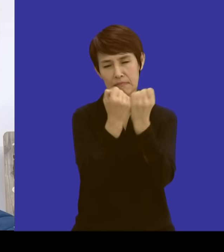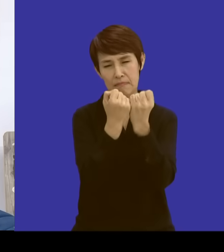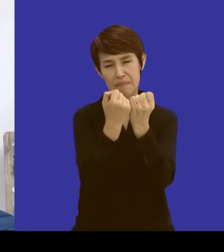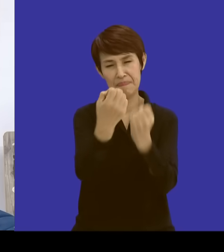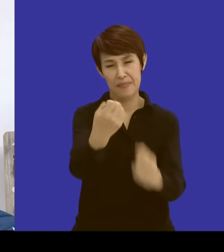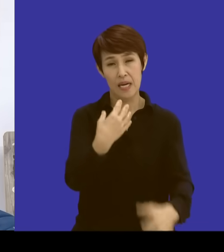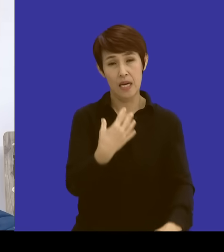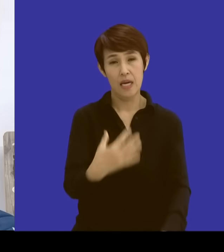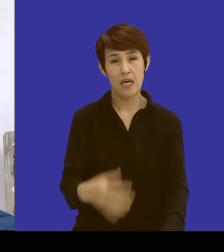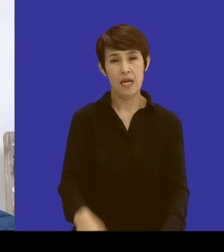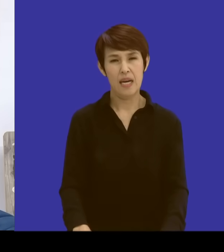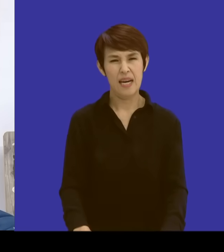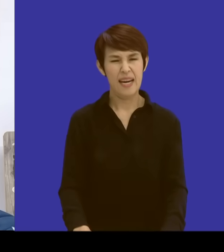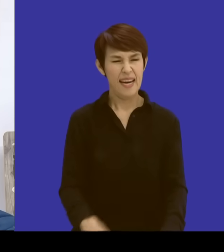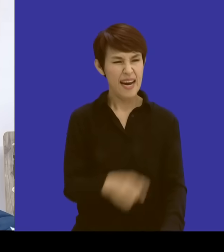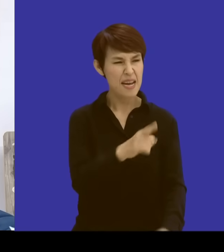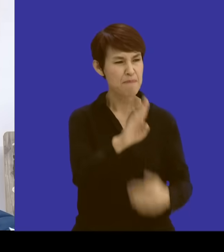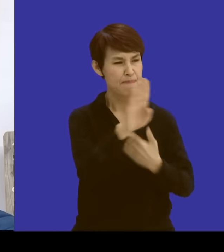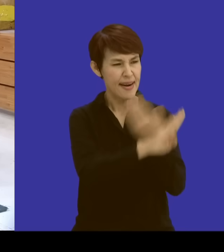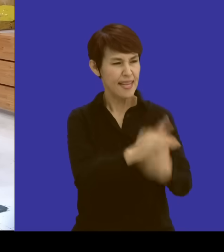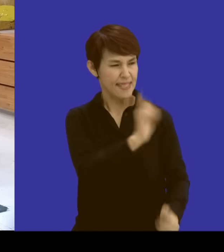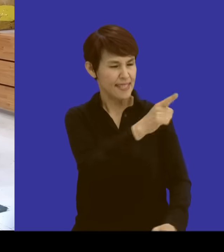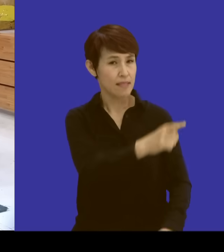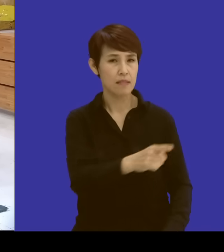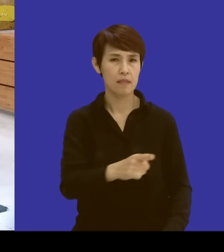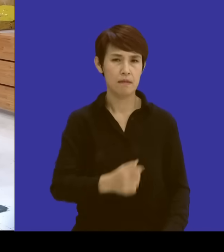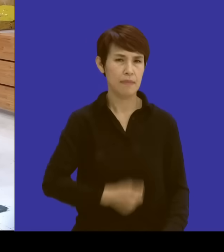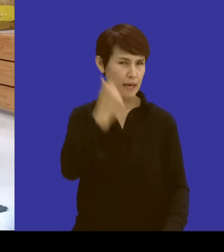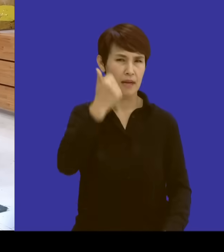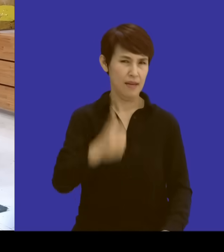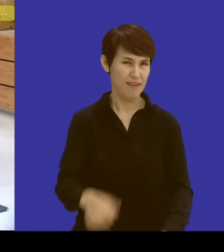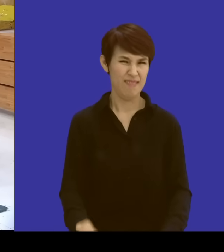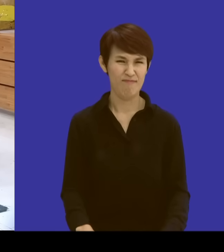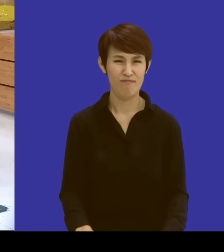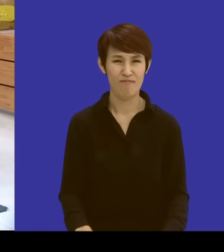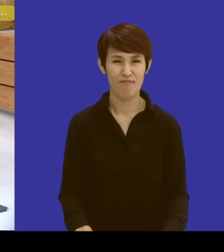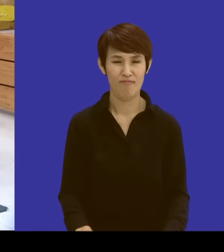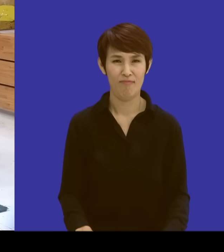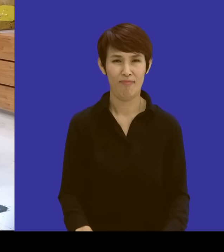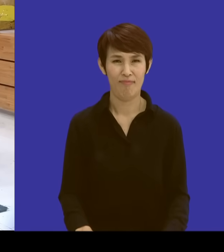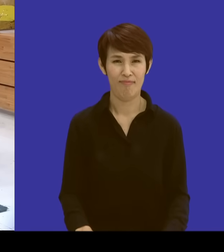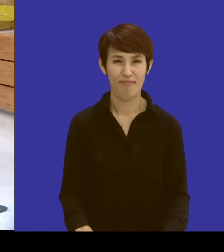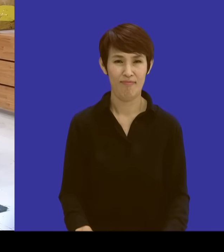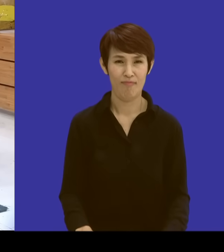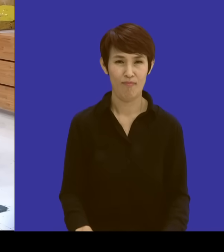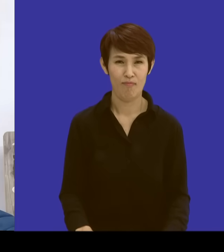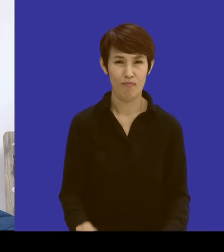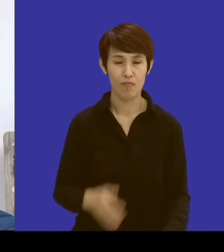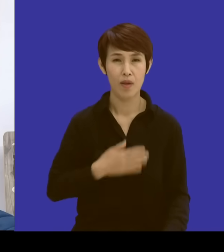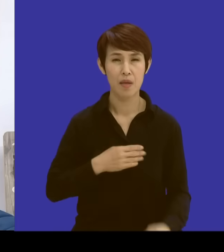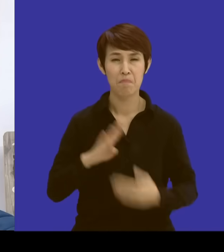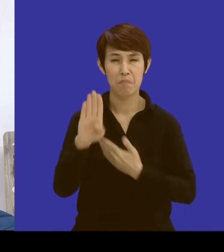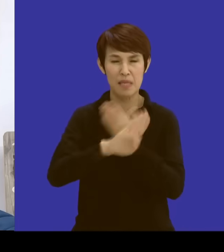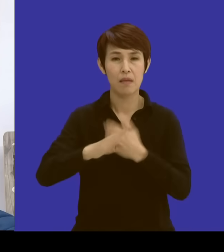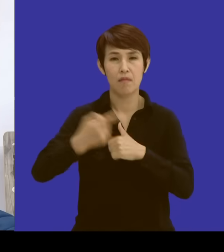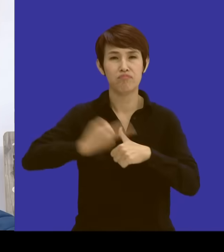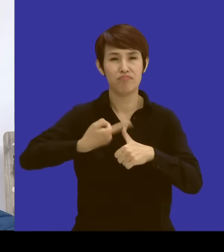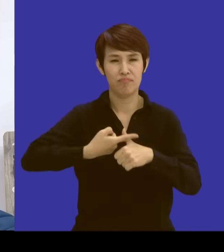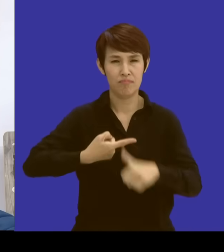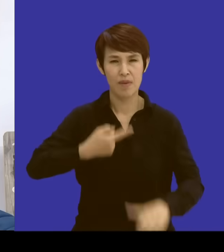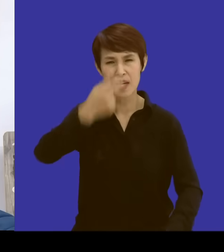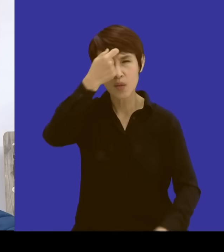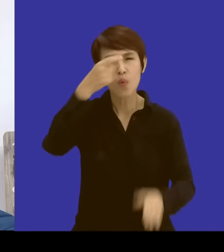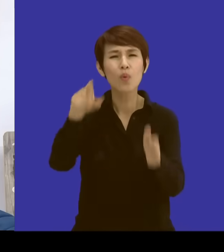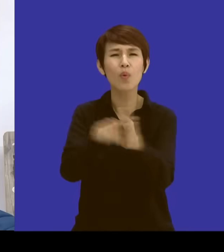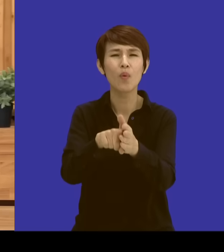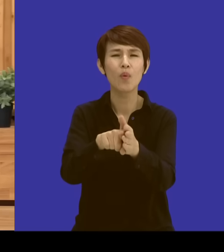나중에 얘 이 바리새인 같은 녀석 화를 내셨어요. 단어를 아셨네요, 또 선생님. 아니 상담 기독교반